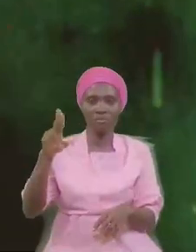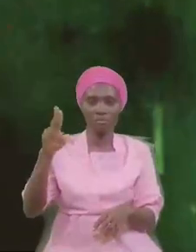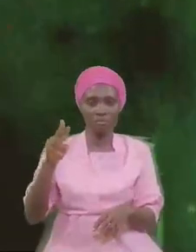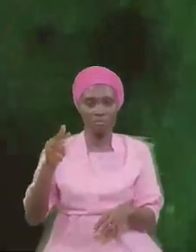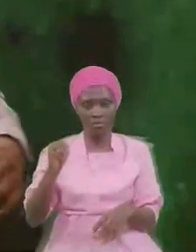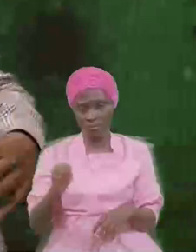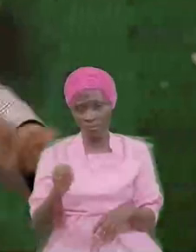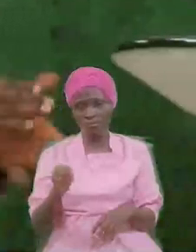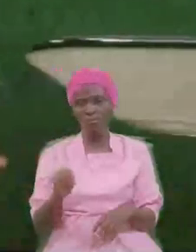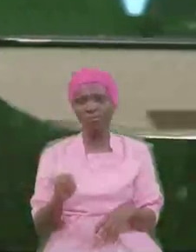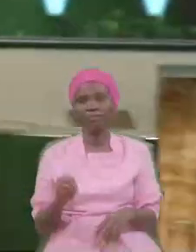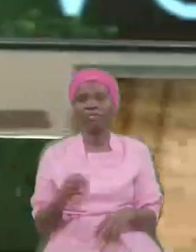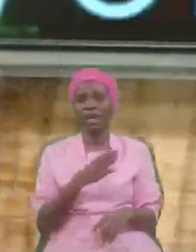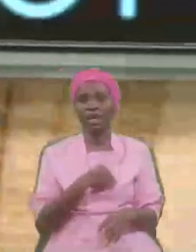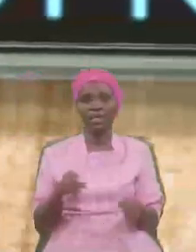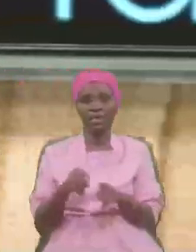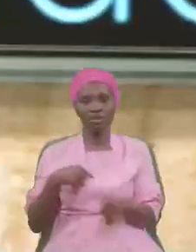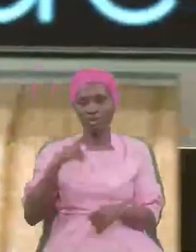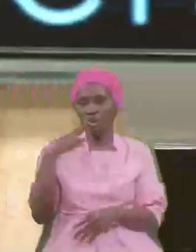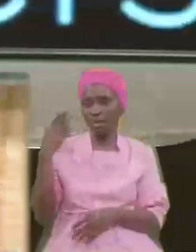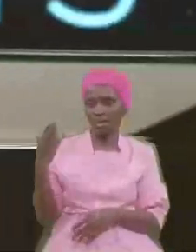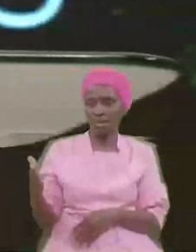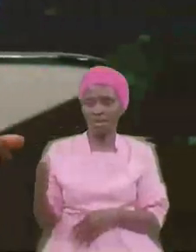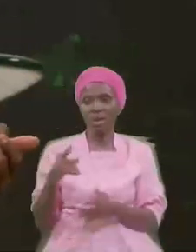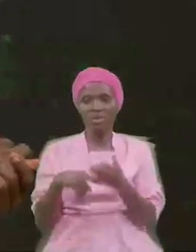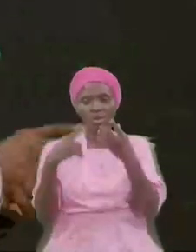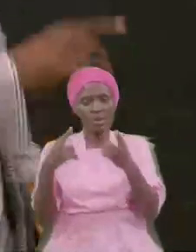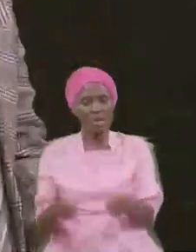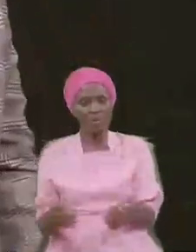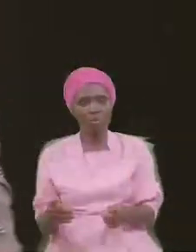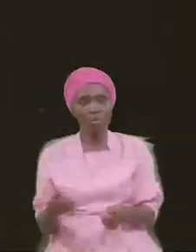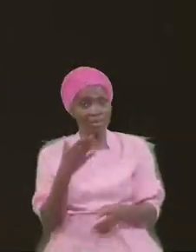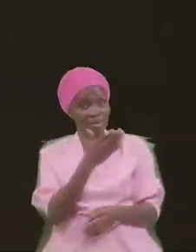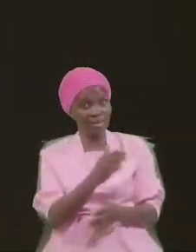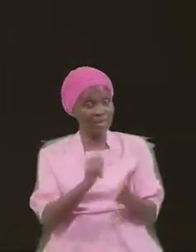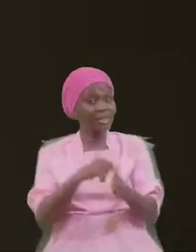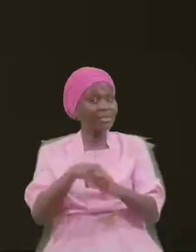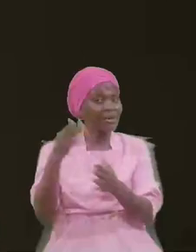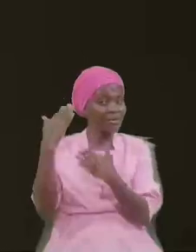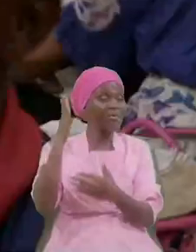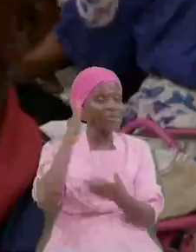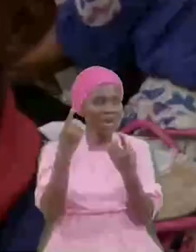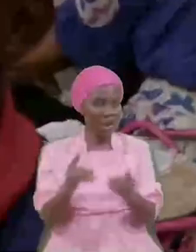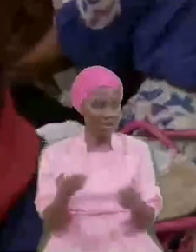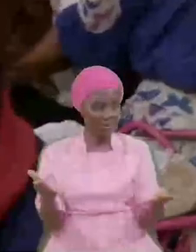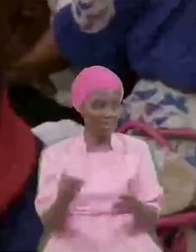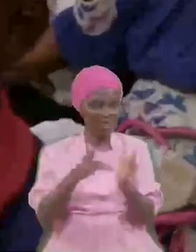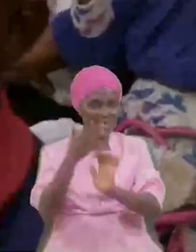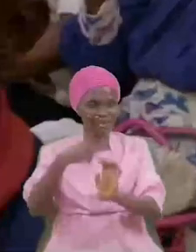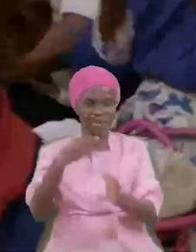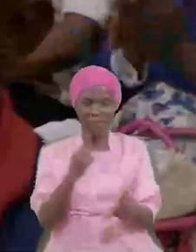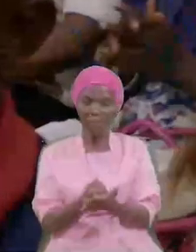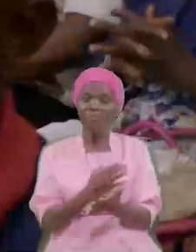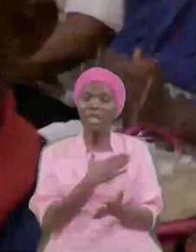voit premier niveau, deuxième niveau, troisième niveau. Ce qui se passe au stade va